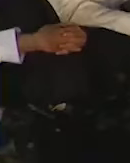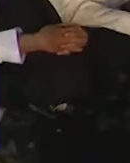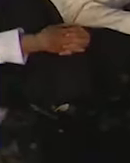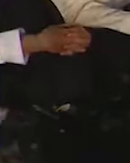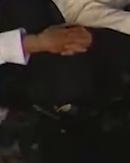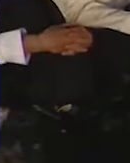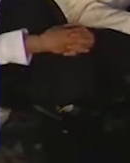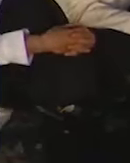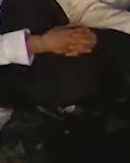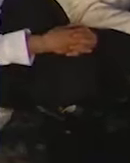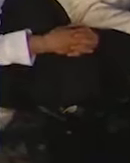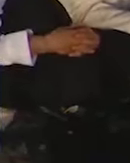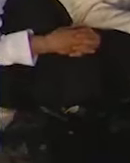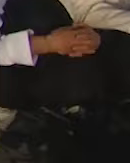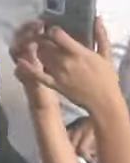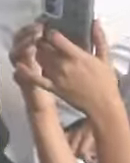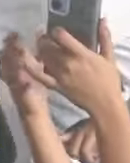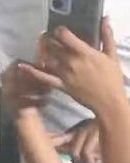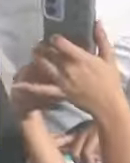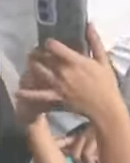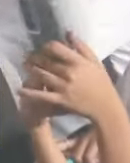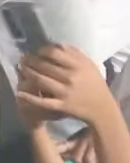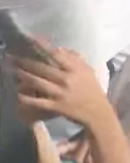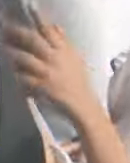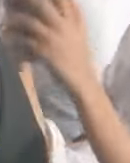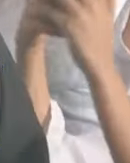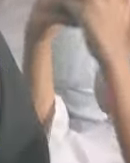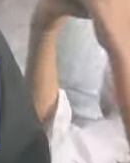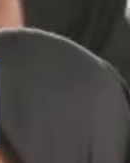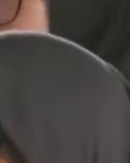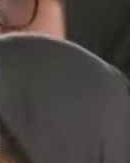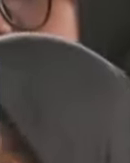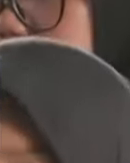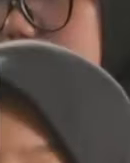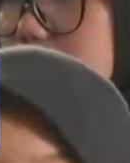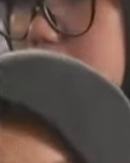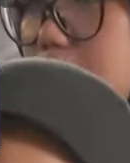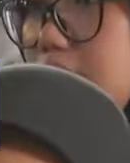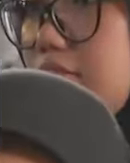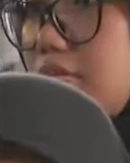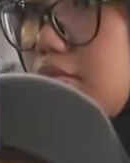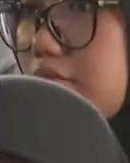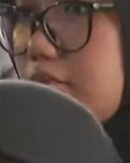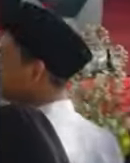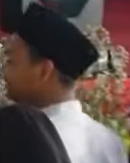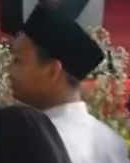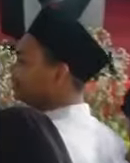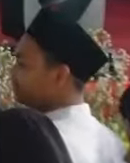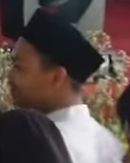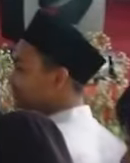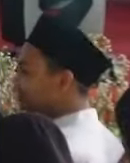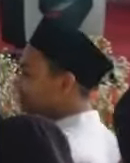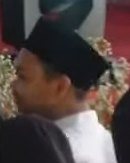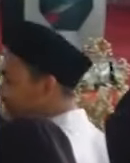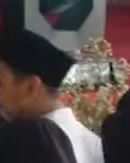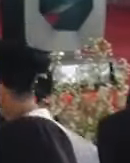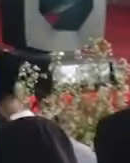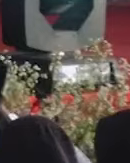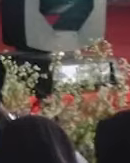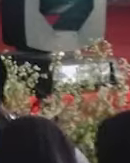sekitar 2.500 mahasiswa UHAMKA yang sangat antusias mengikuti promo film karya MNC Pictures dan Tiger Wong Entertainment